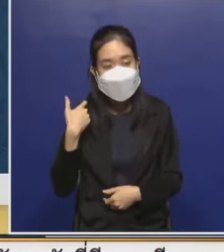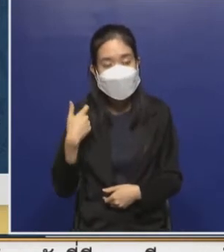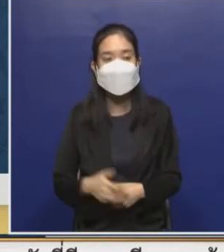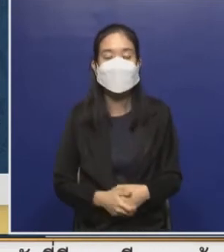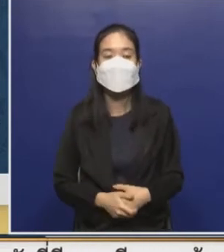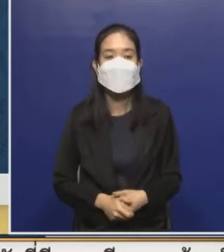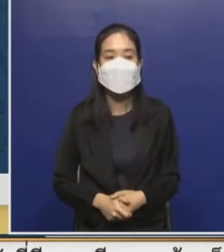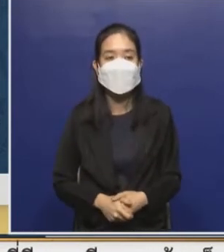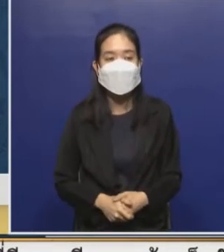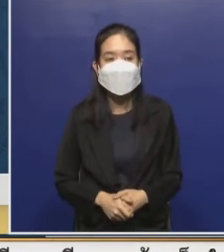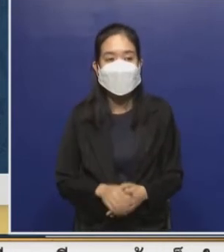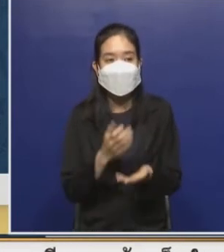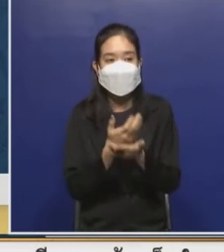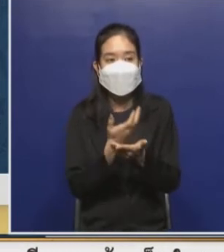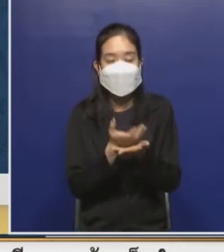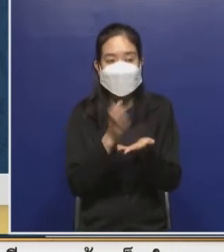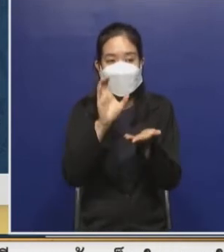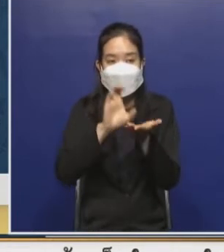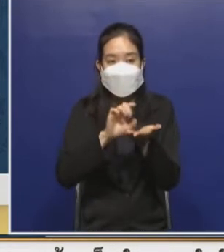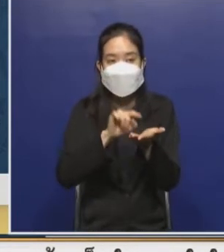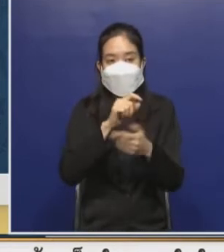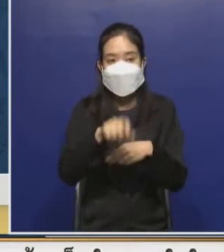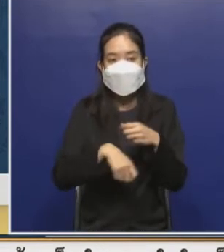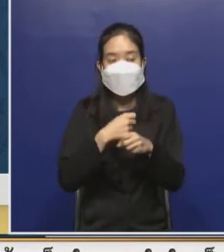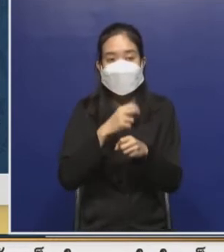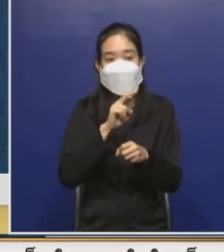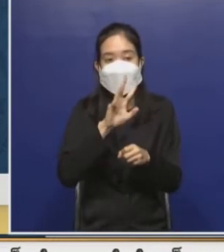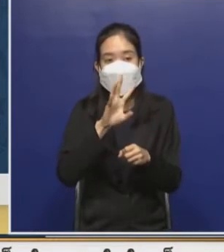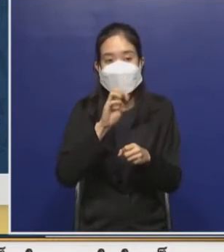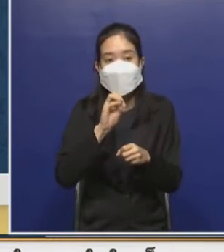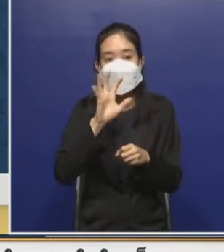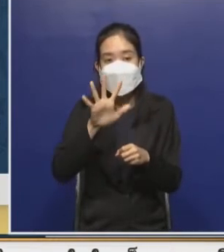ญงบประมาณรายจายปจำปี 265